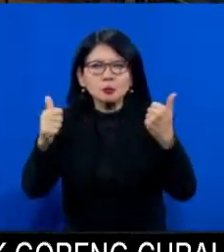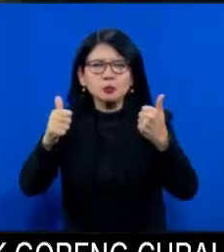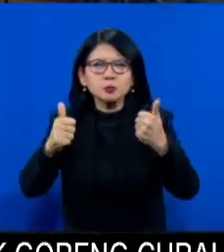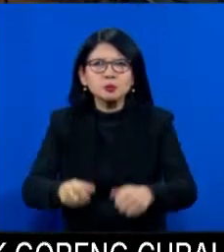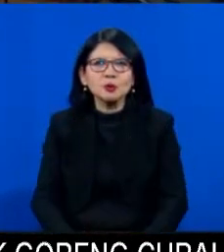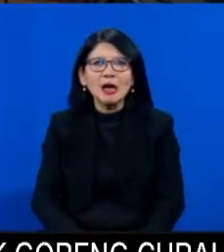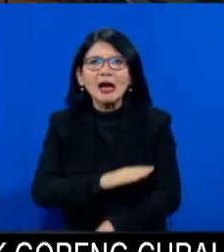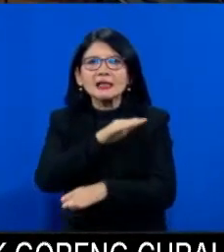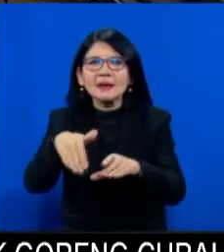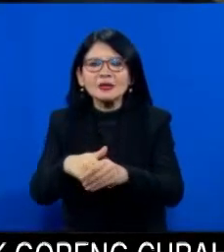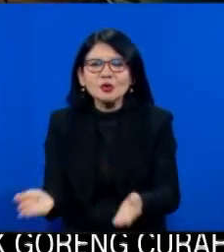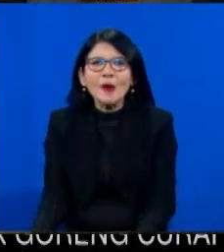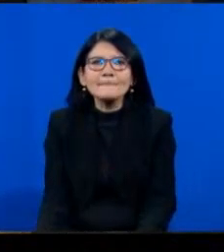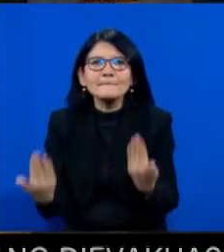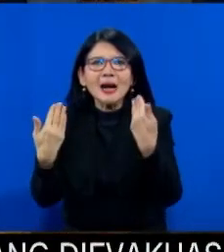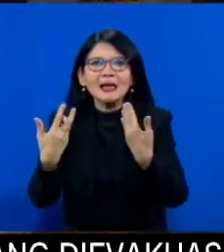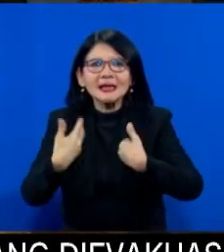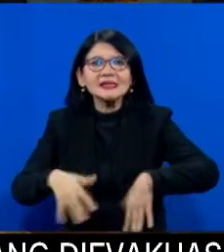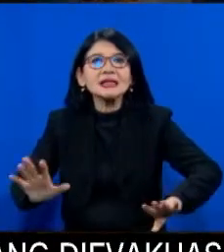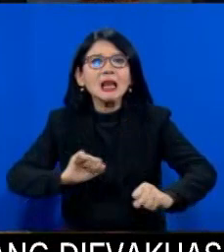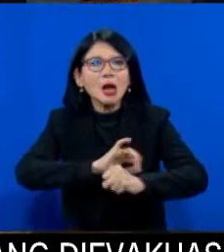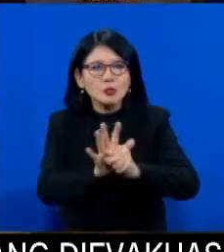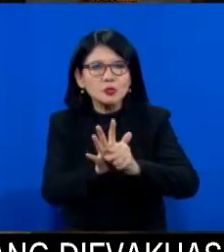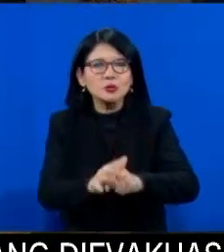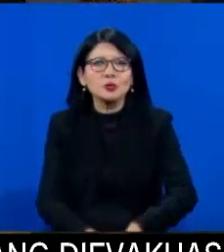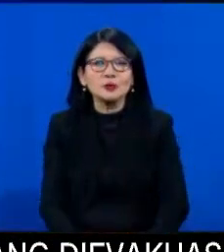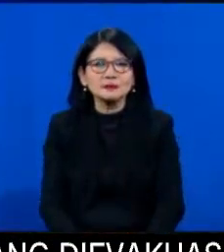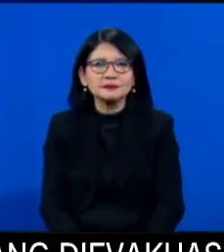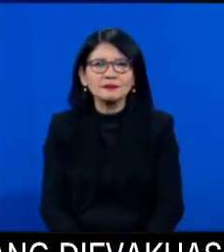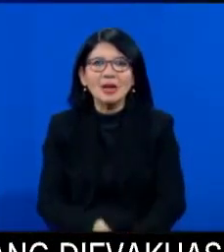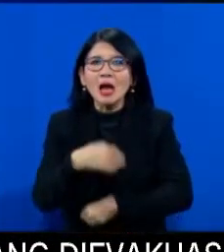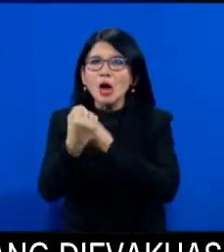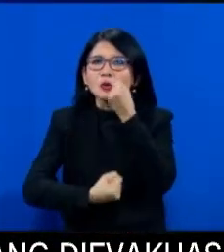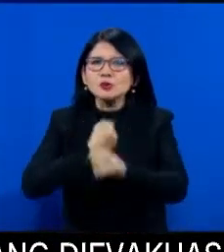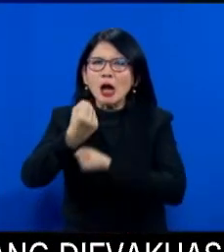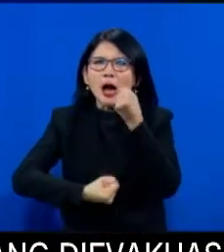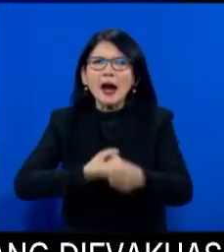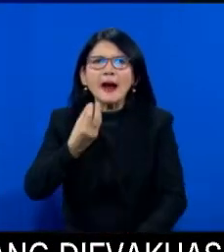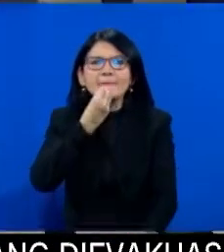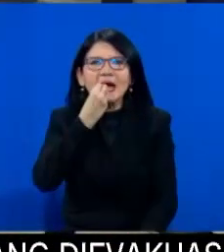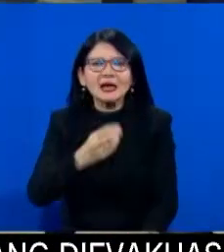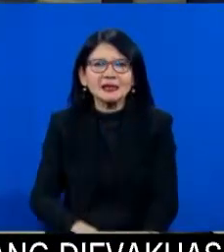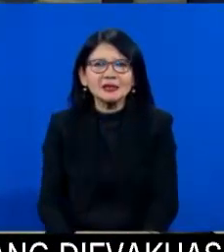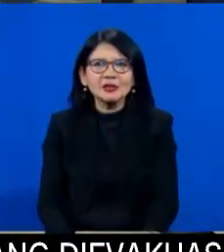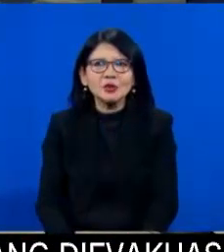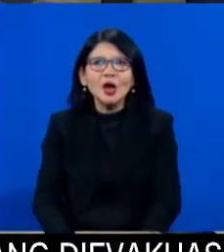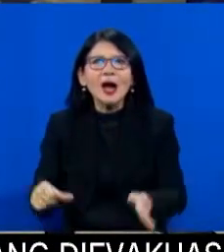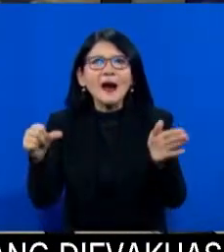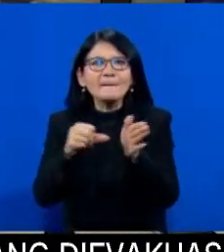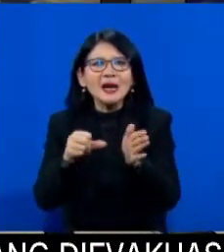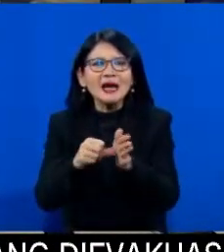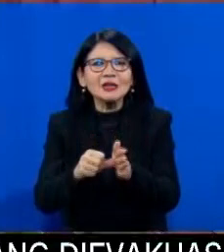Termasuk bangkit kembali sesudah terpuruk akibat pandemi. Ya, usaha kulinernya ini pun memberi sumbangsih bagi pergerakan